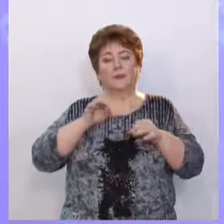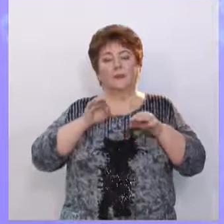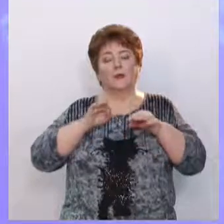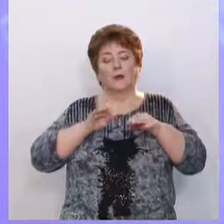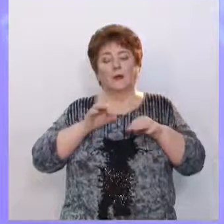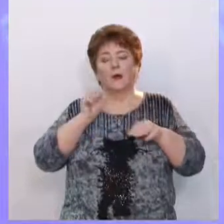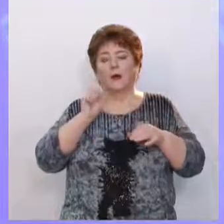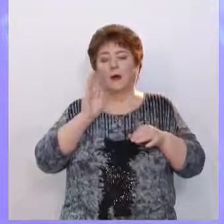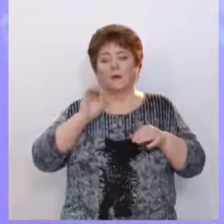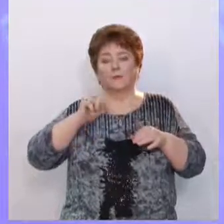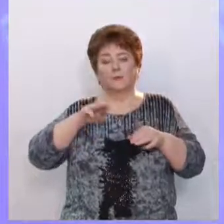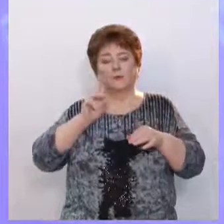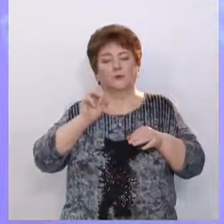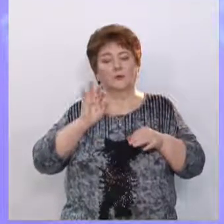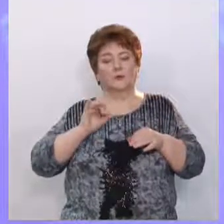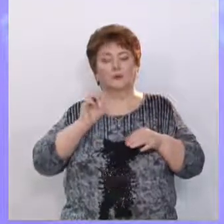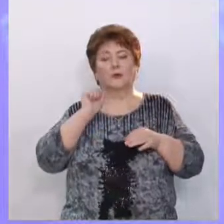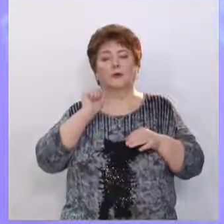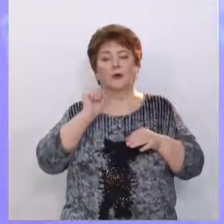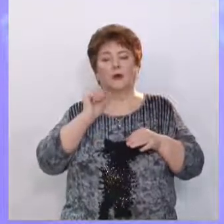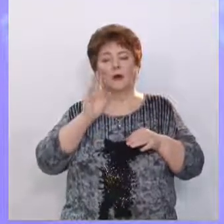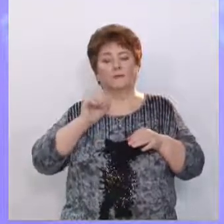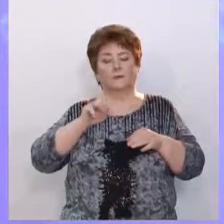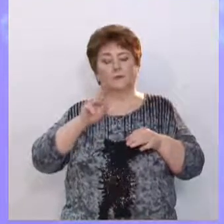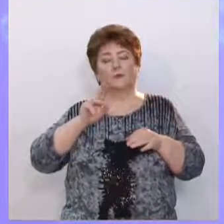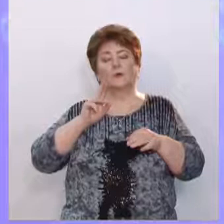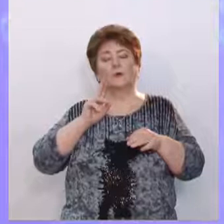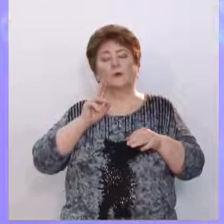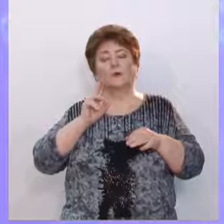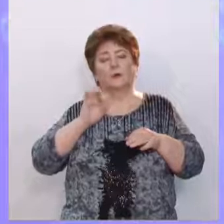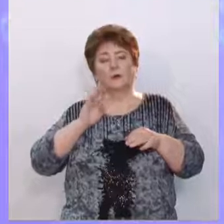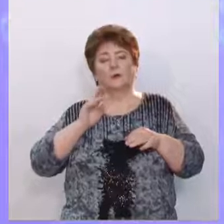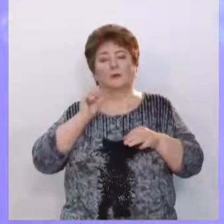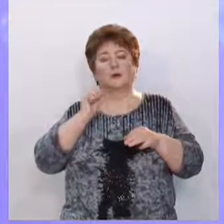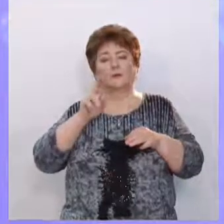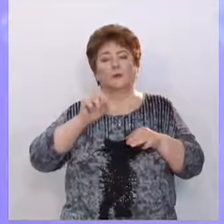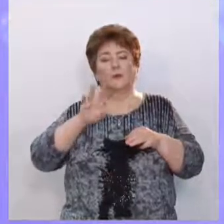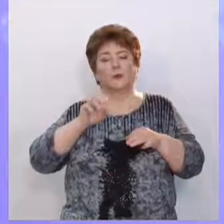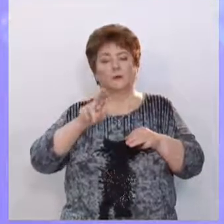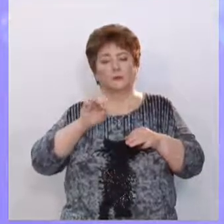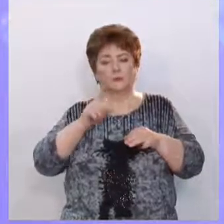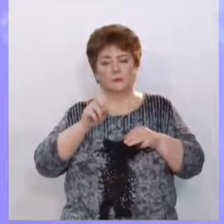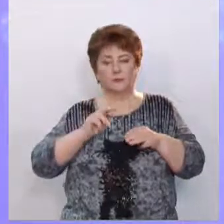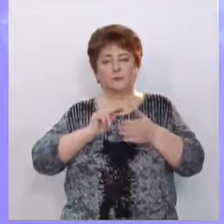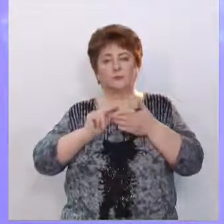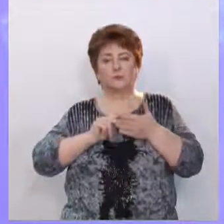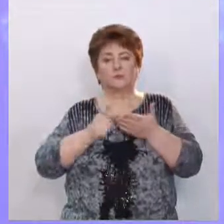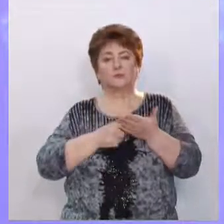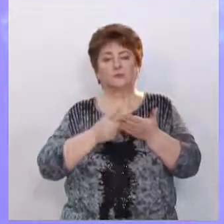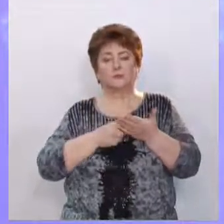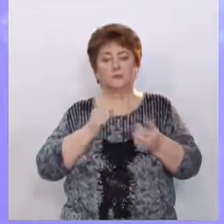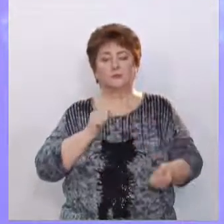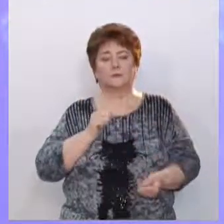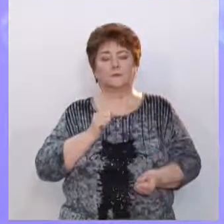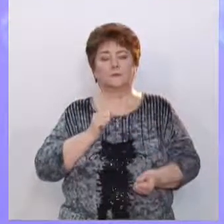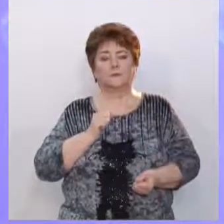автокран, автовокзал, автопогрузчик и другие. Запишите их в тетрадь.